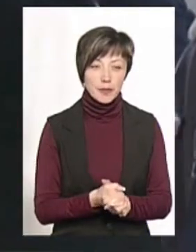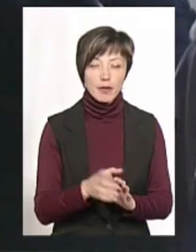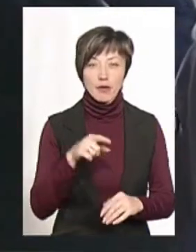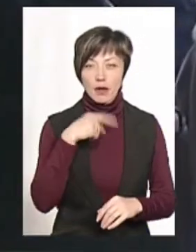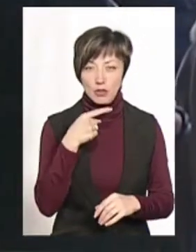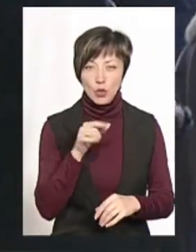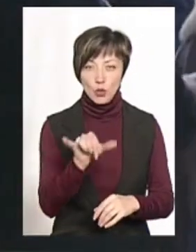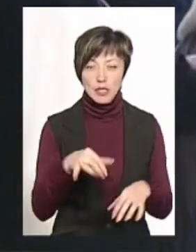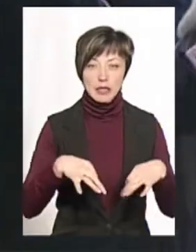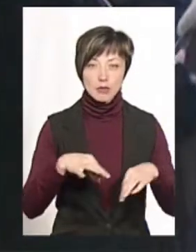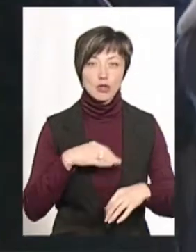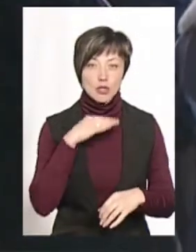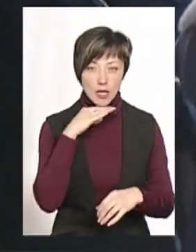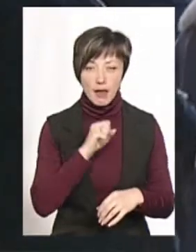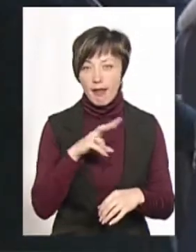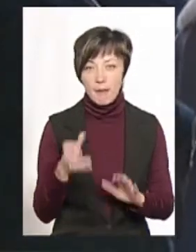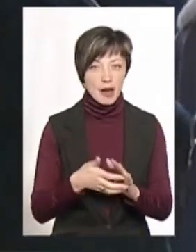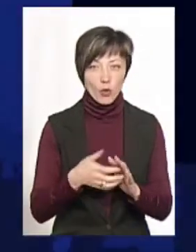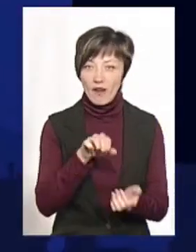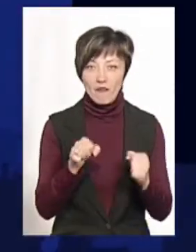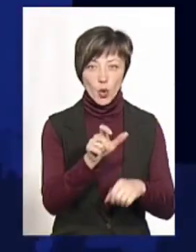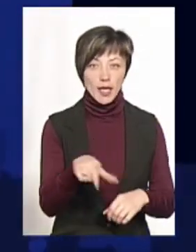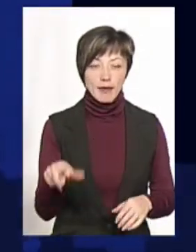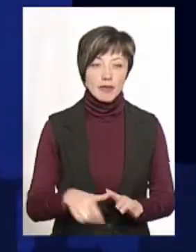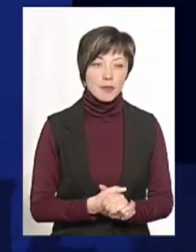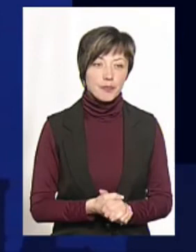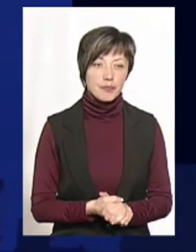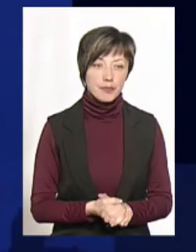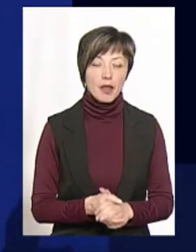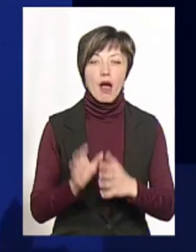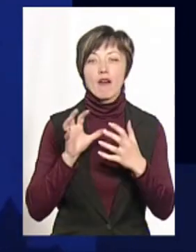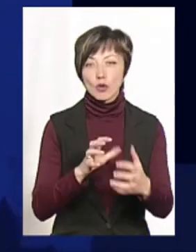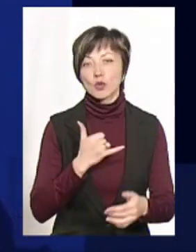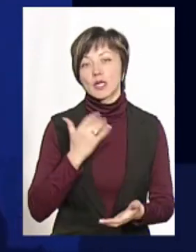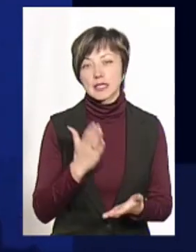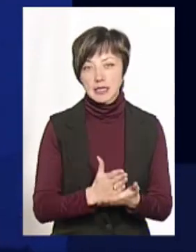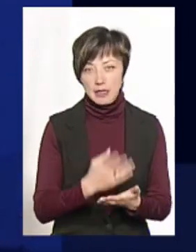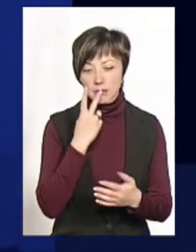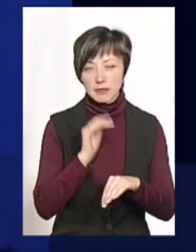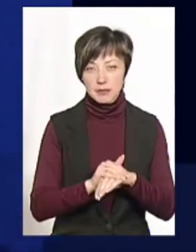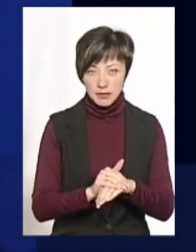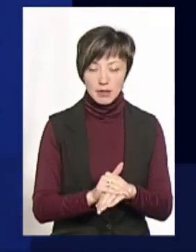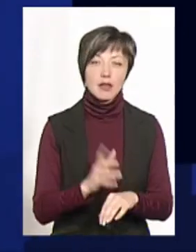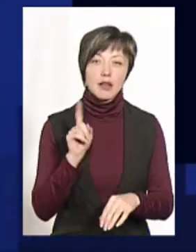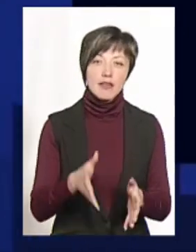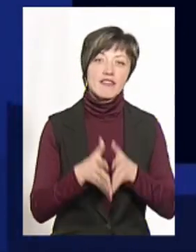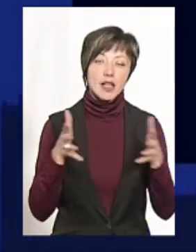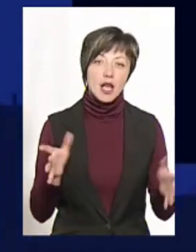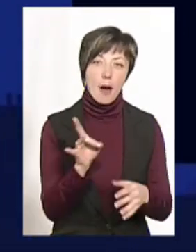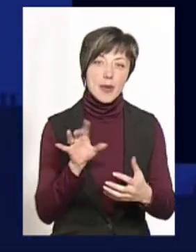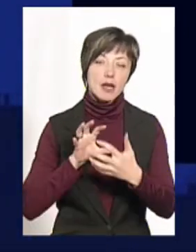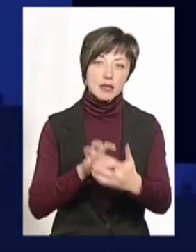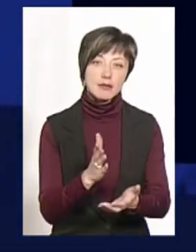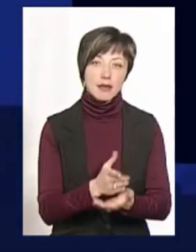каже, у них транспорту достатньо, але бракує водіїв. Автобуси у нас є, ви можете замітити, у нас навіть